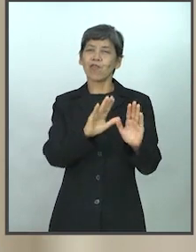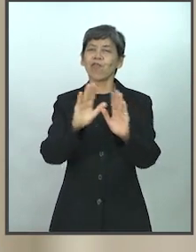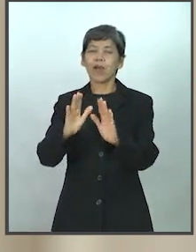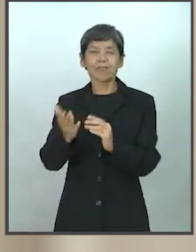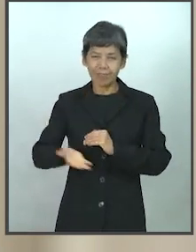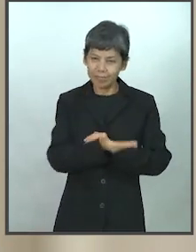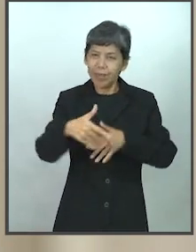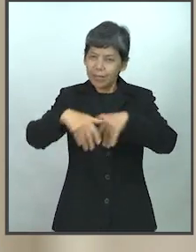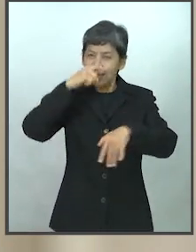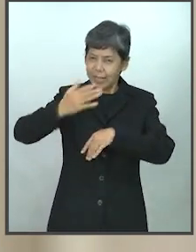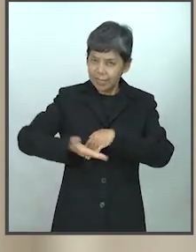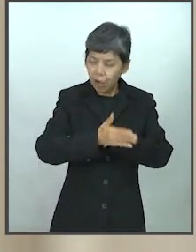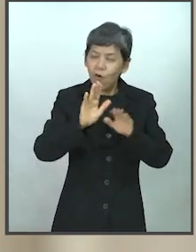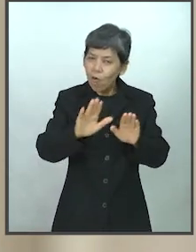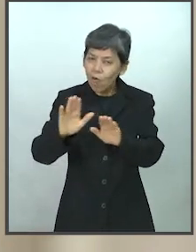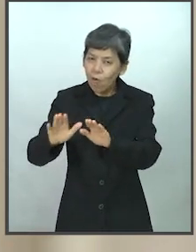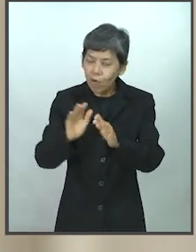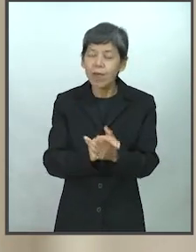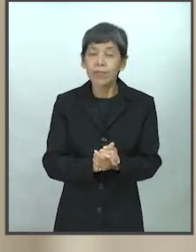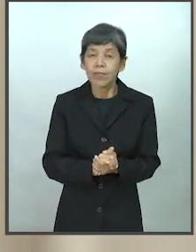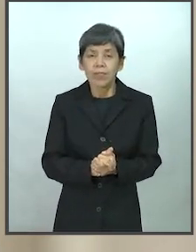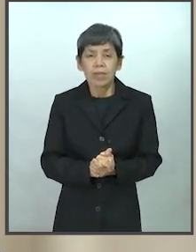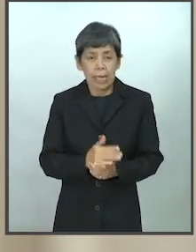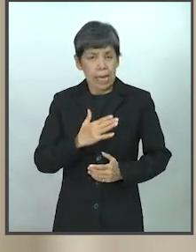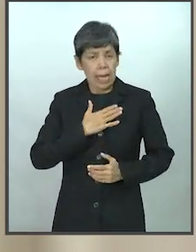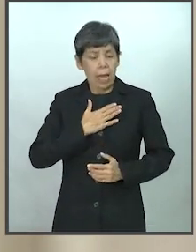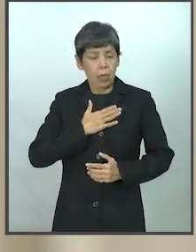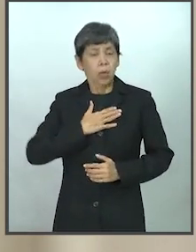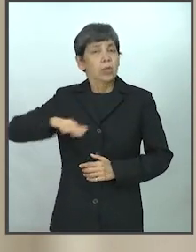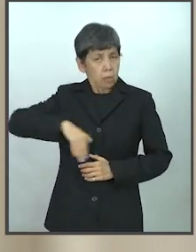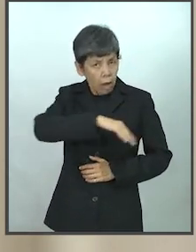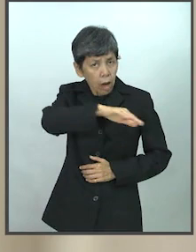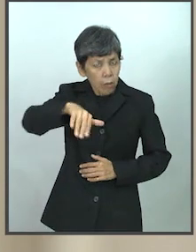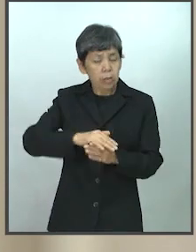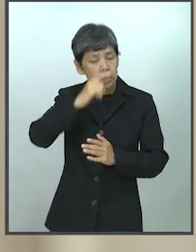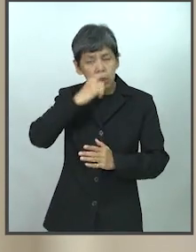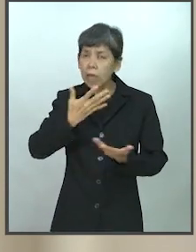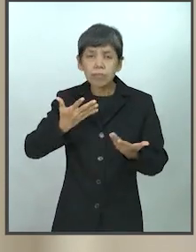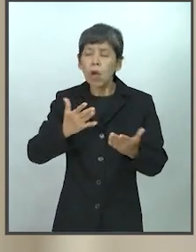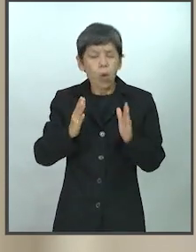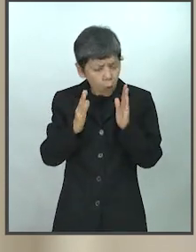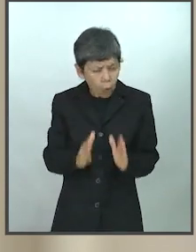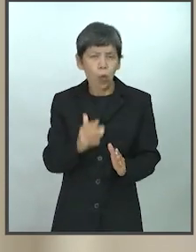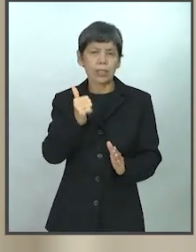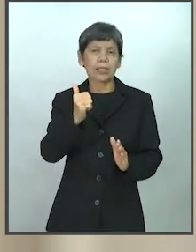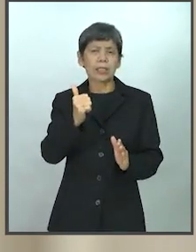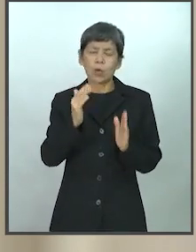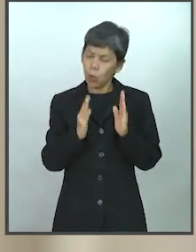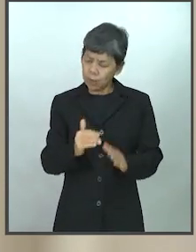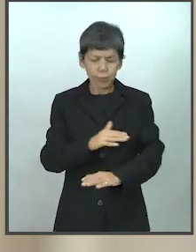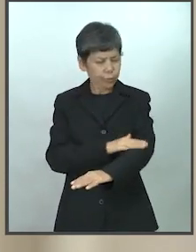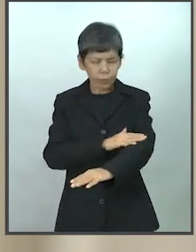พี่น้องประชาชนทุกท่านนะครับว่าพวกเราทุกท่านทุกคนเนี่ยคนไทยทุกคนเนี่ยเป็นคนดีโดยสายเลือดอยู่